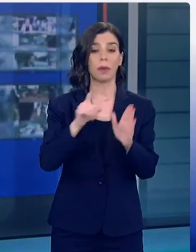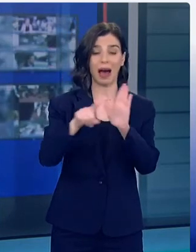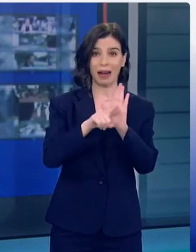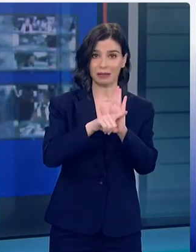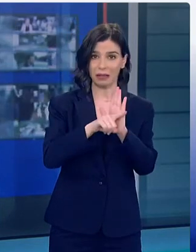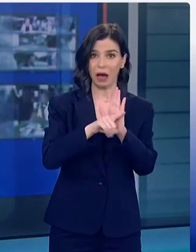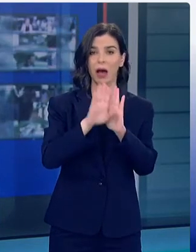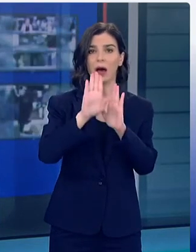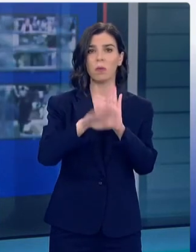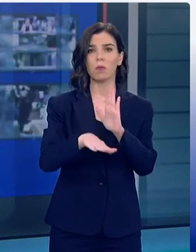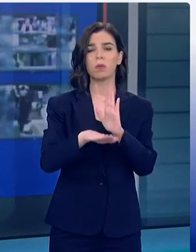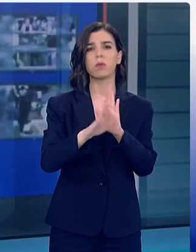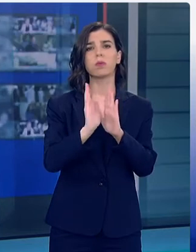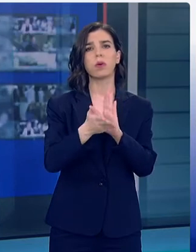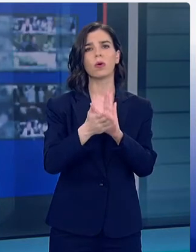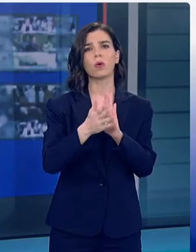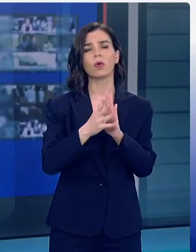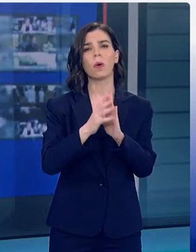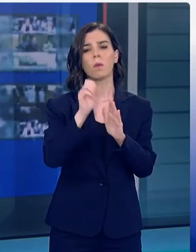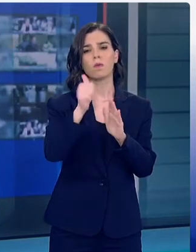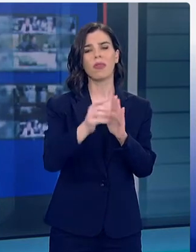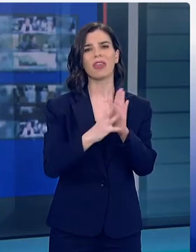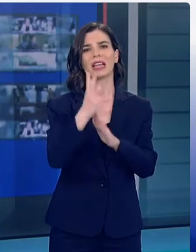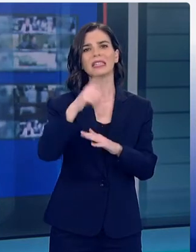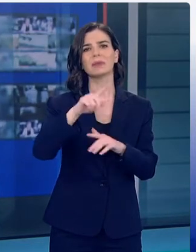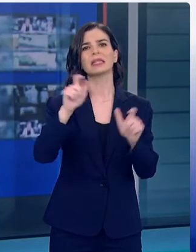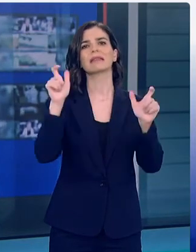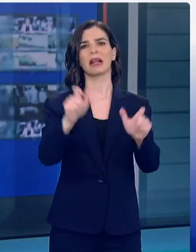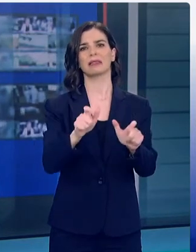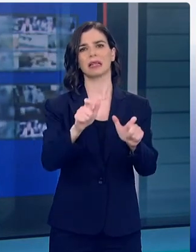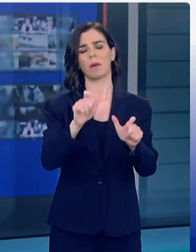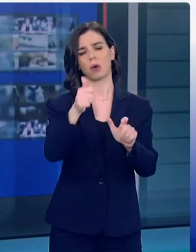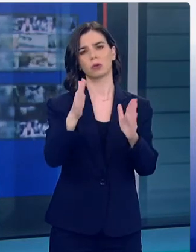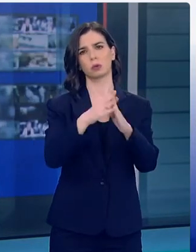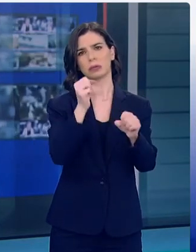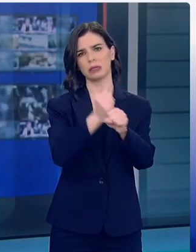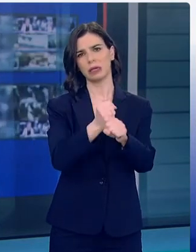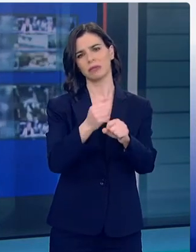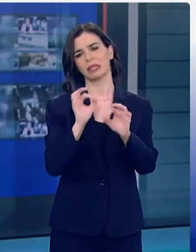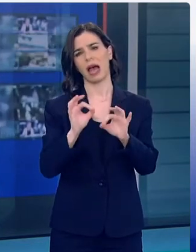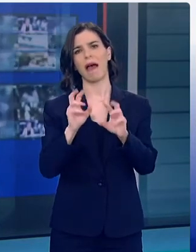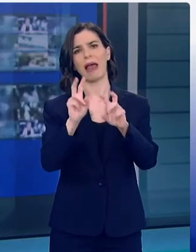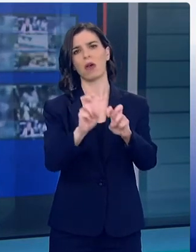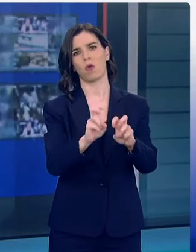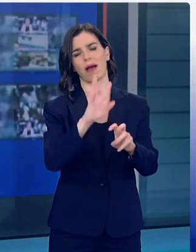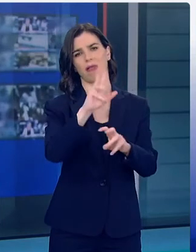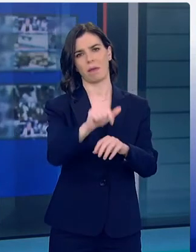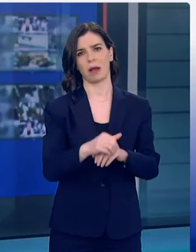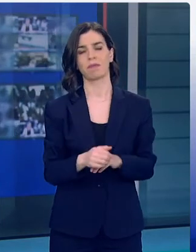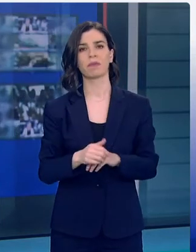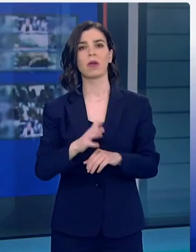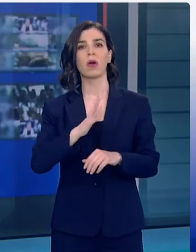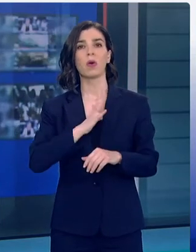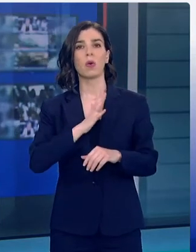αρνητικά μπορούν να ολοκληρώσουν το 14ήμερο αυτοαποκλεισμό τους στο σπίτι, όπου και ελέγχονται καθημερινά. Τώρα, σχετικά με τους πολίτες άλλων χωρών